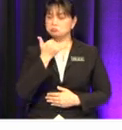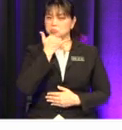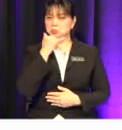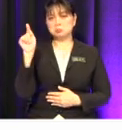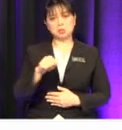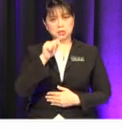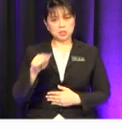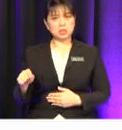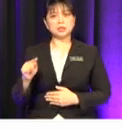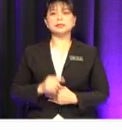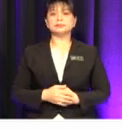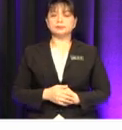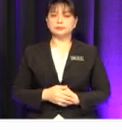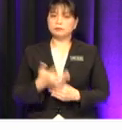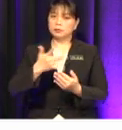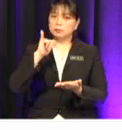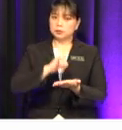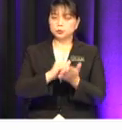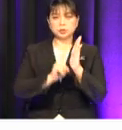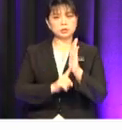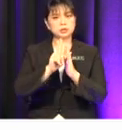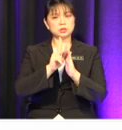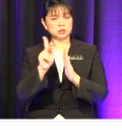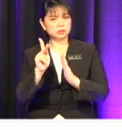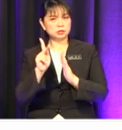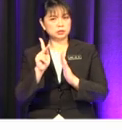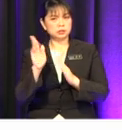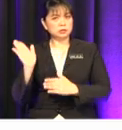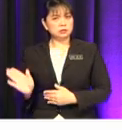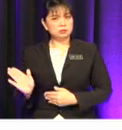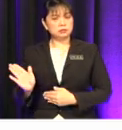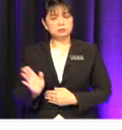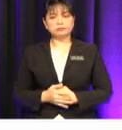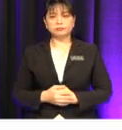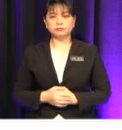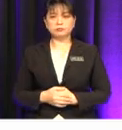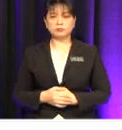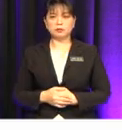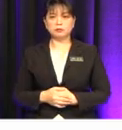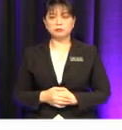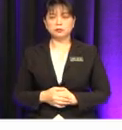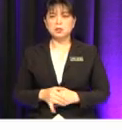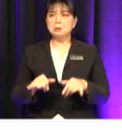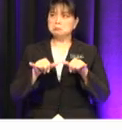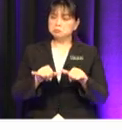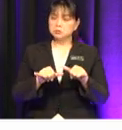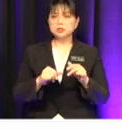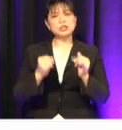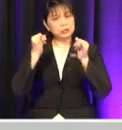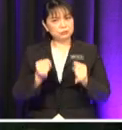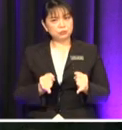yang kedua meningkatkan tahap kesehatan dan kecerdasan fisikel masih terkait dengan individu